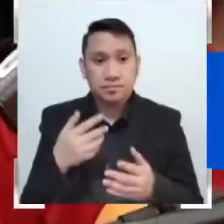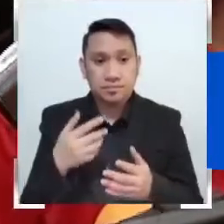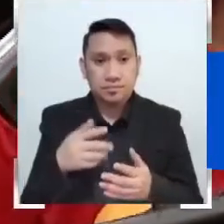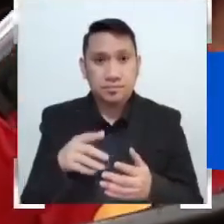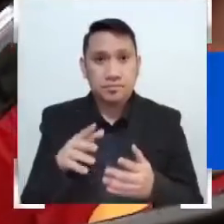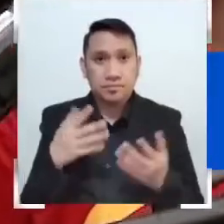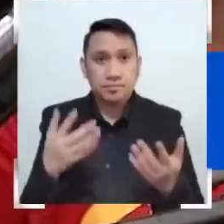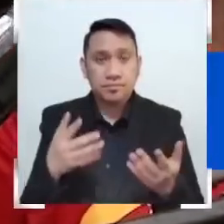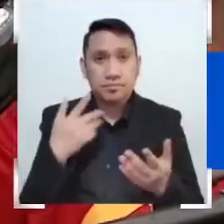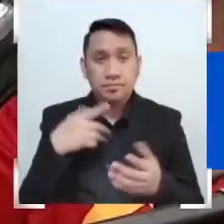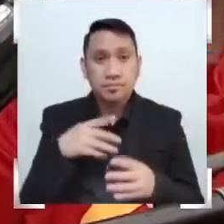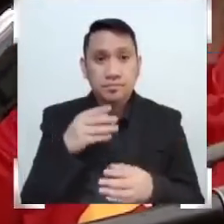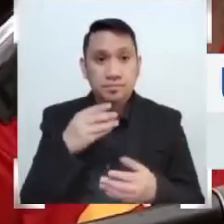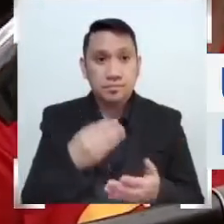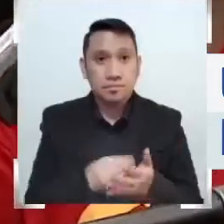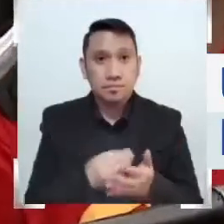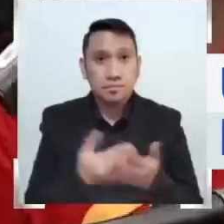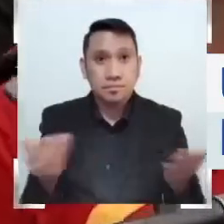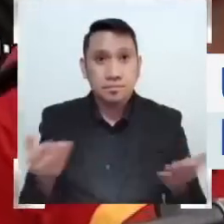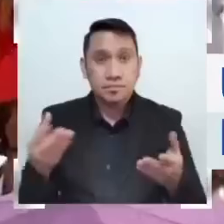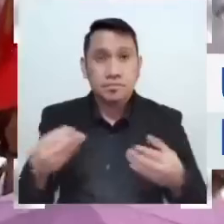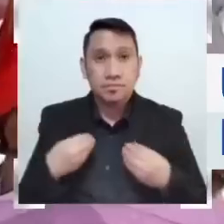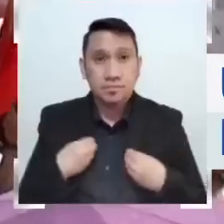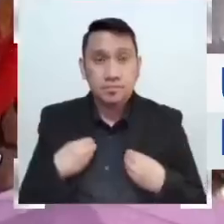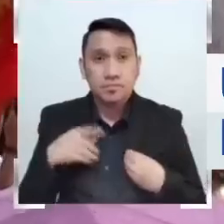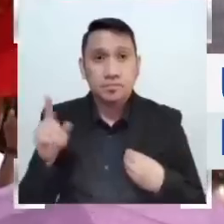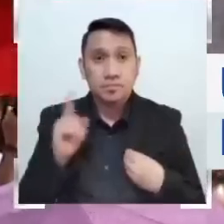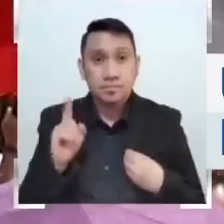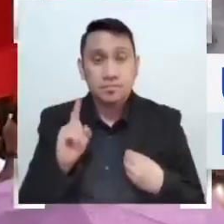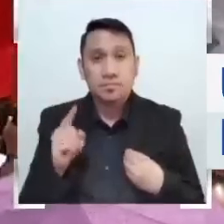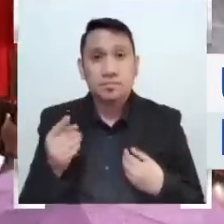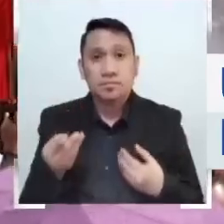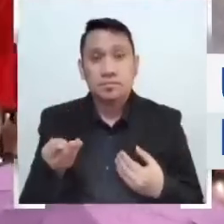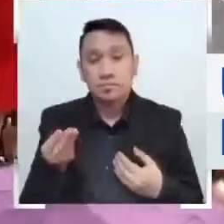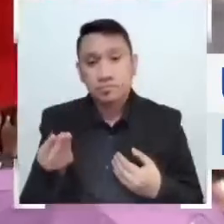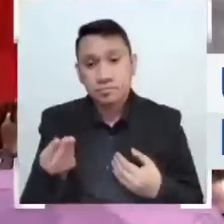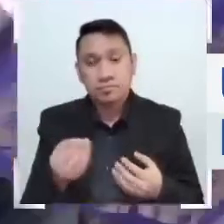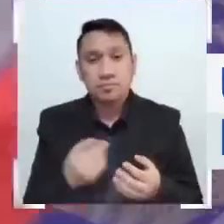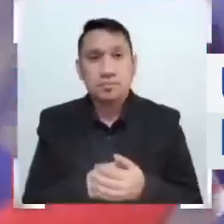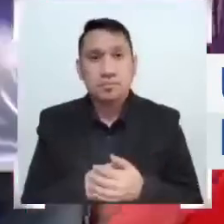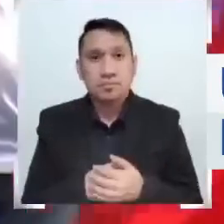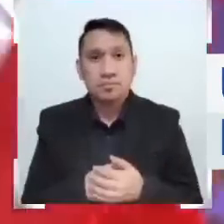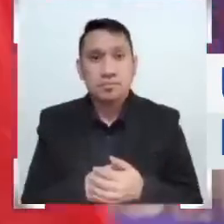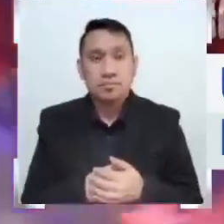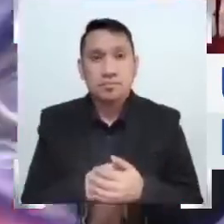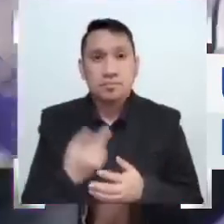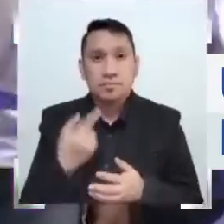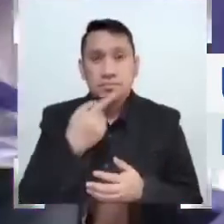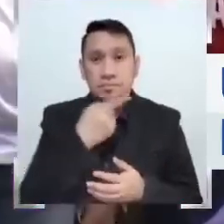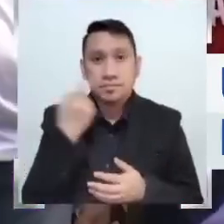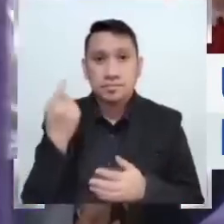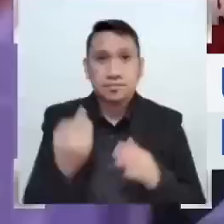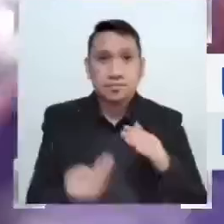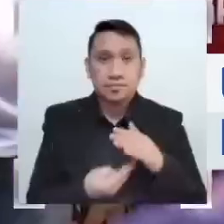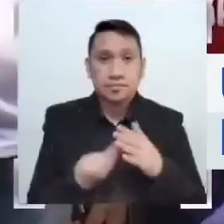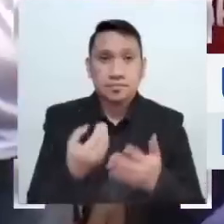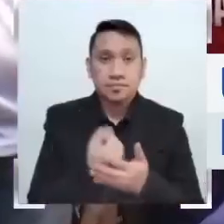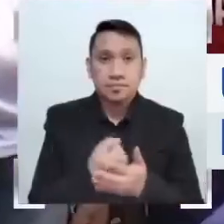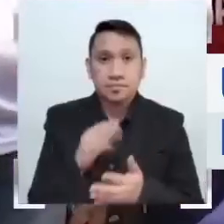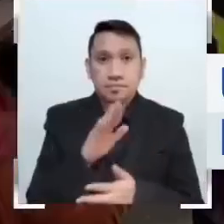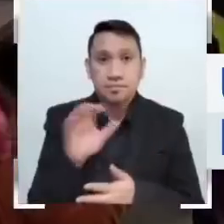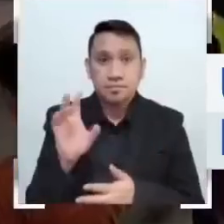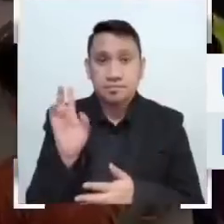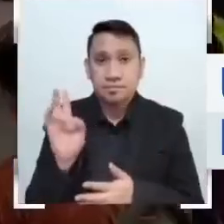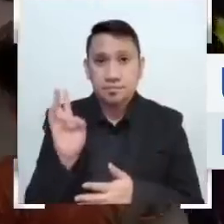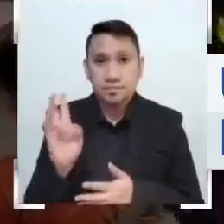yan, napupunta sa amin ang ngumo. Napakalayo raw kasi ng minimum wage na 570 pesos sa